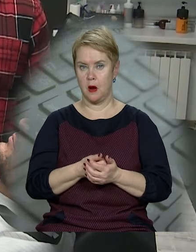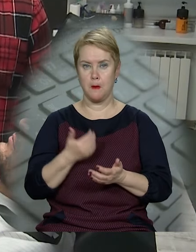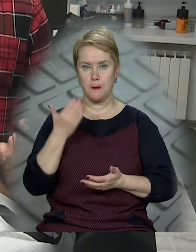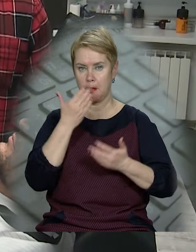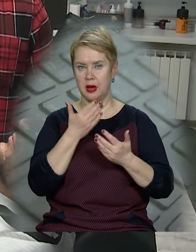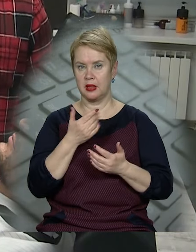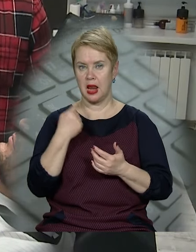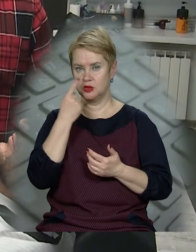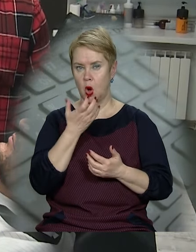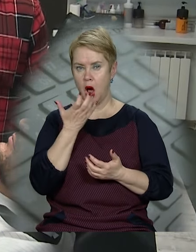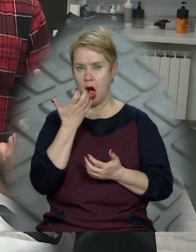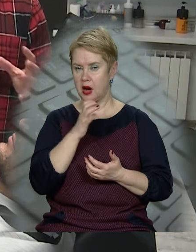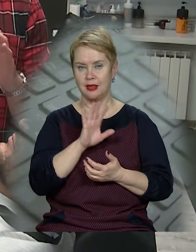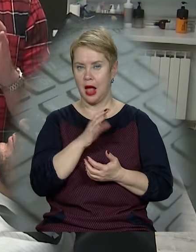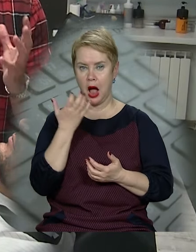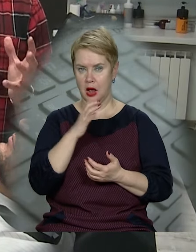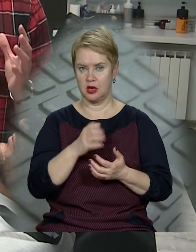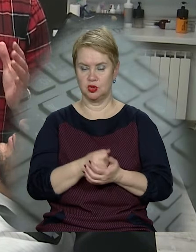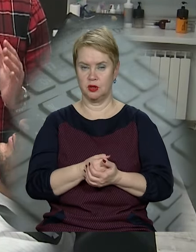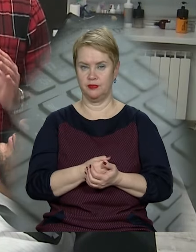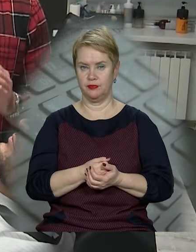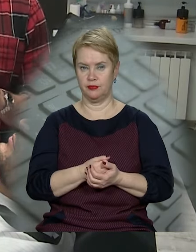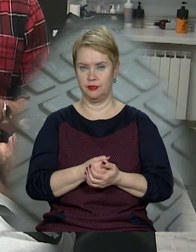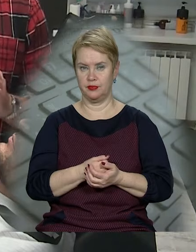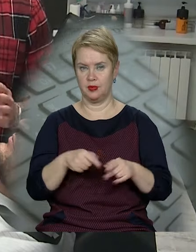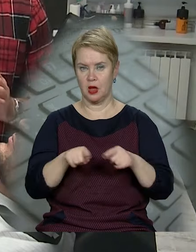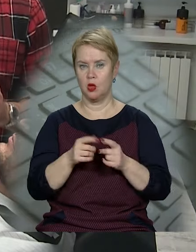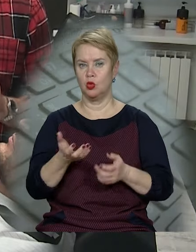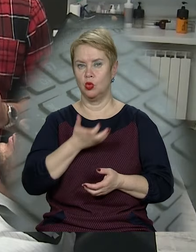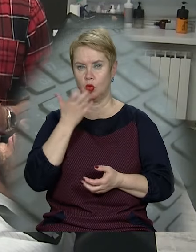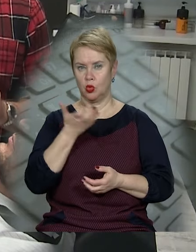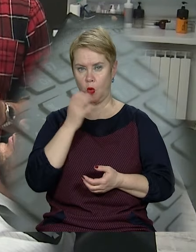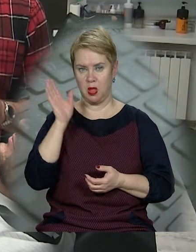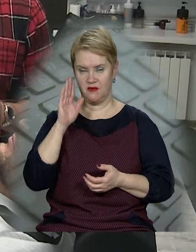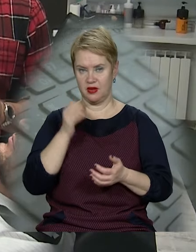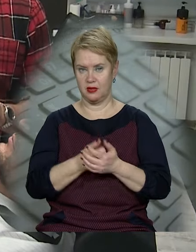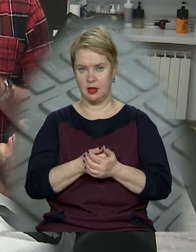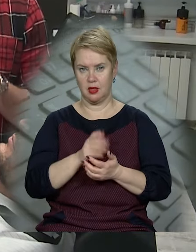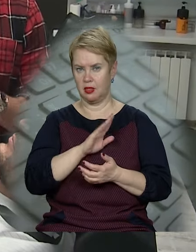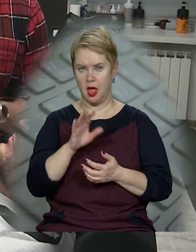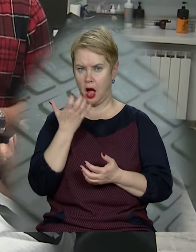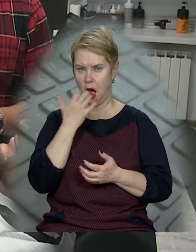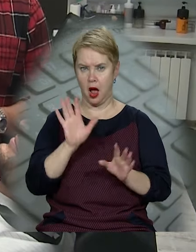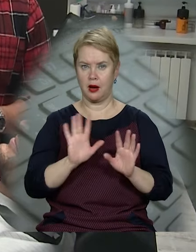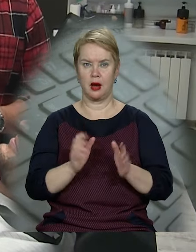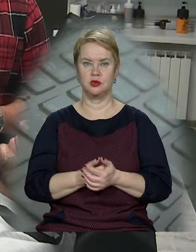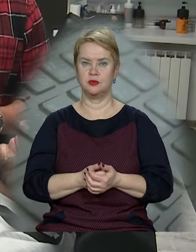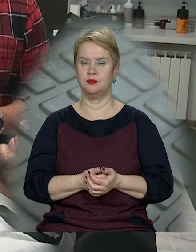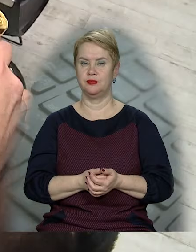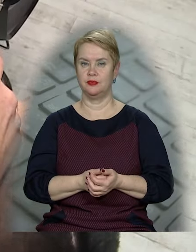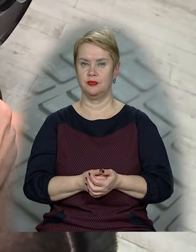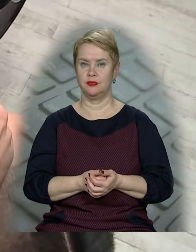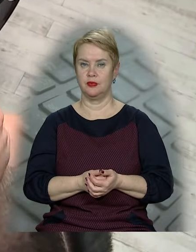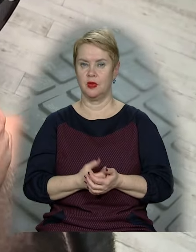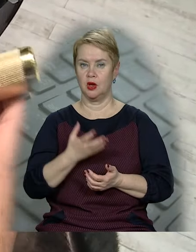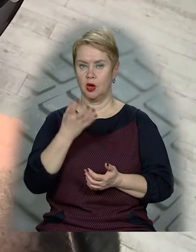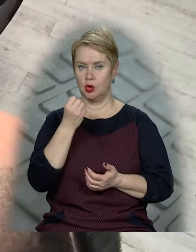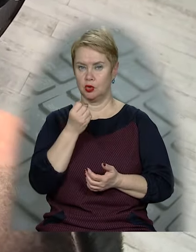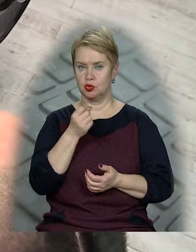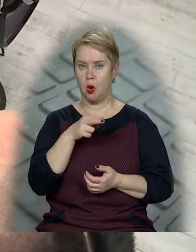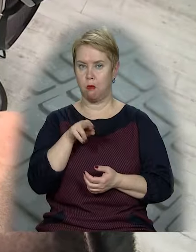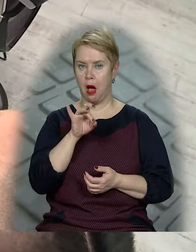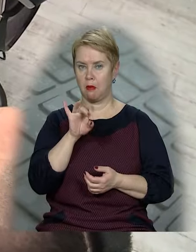лице гарячою, ну, не гарячою, а такою теплою водою. Не окріп. Да. А ще